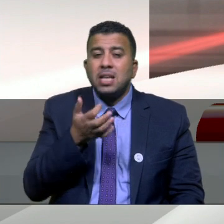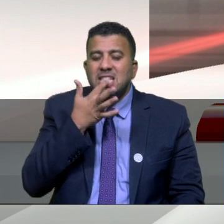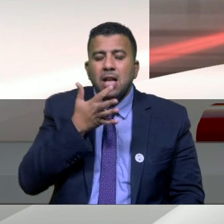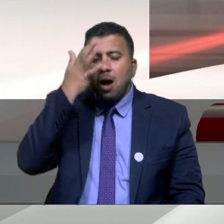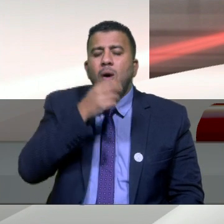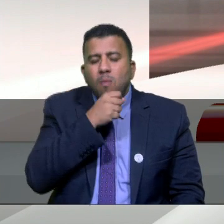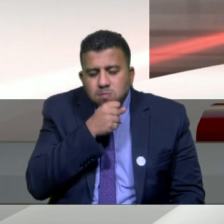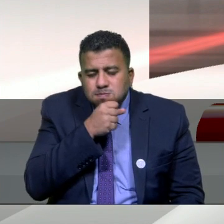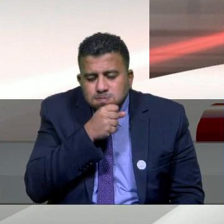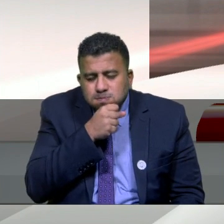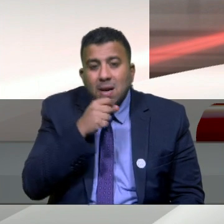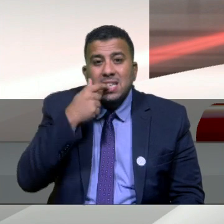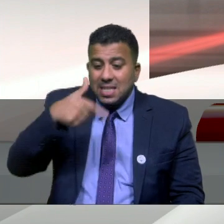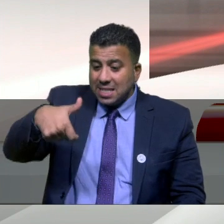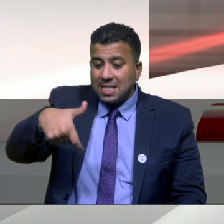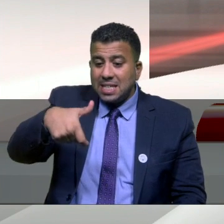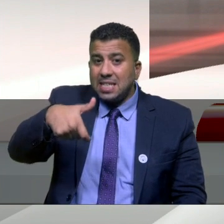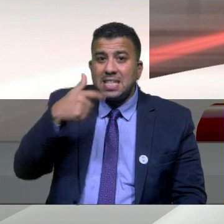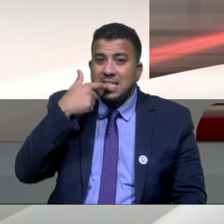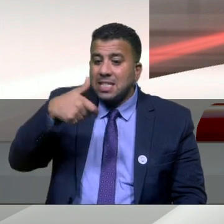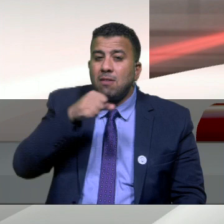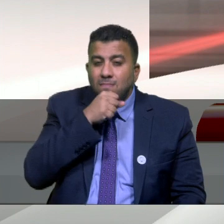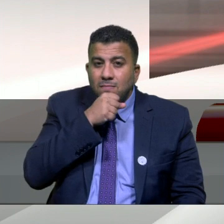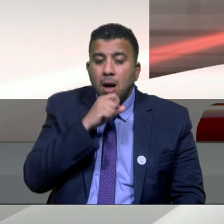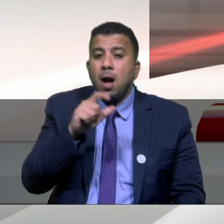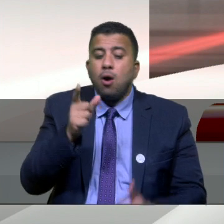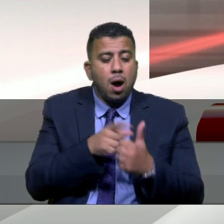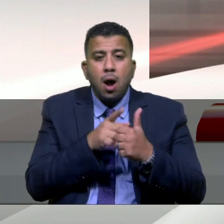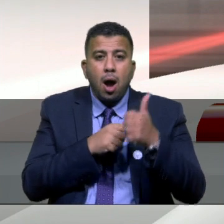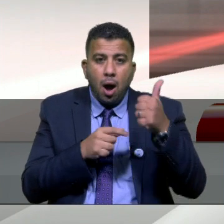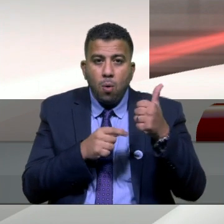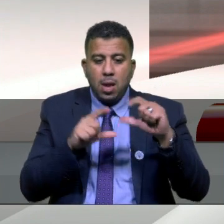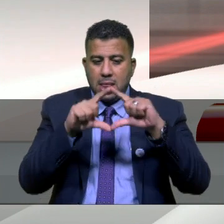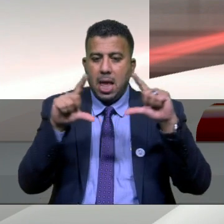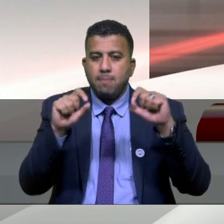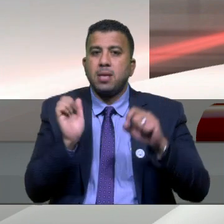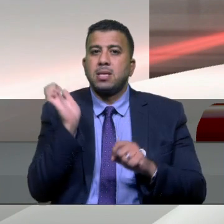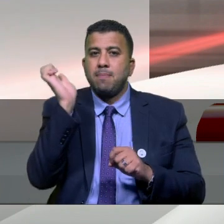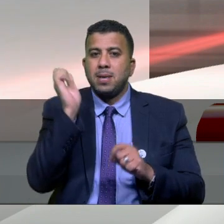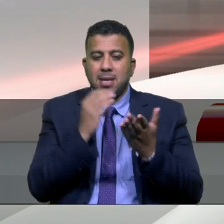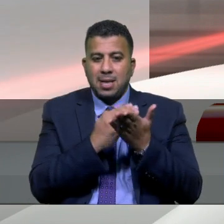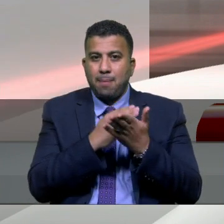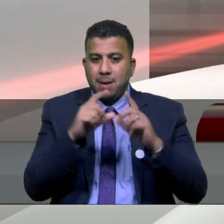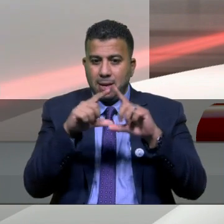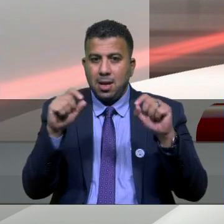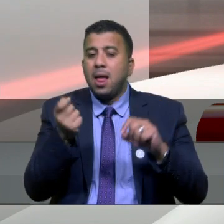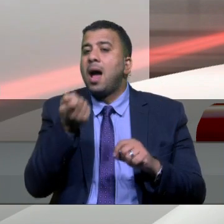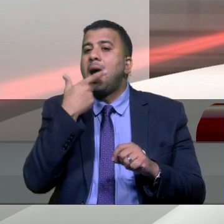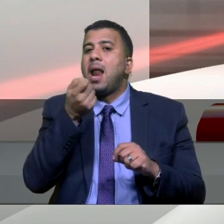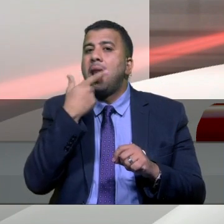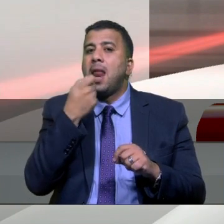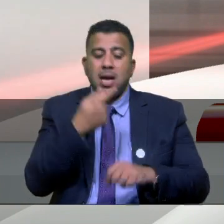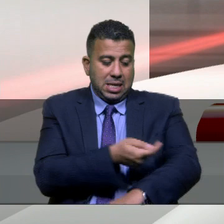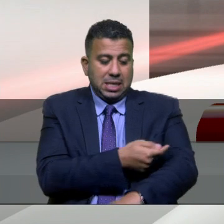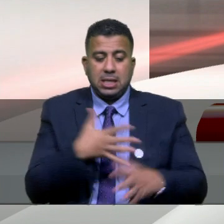السن فوق الستين، هذيلا تعرف شو لهم؟ أولا تأمين صحي كامل، مش تأمين، علاج صحي كامل.